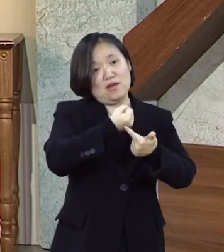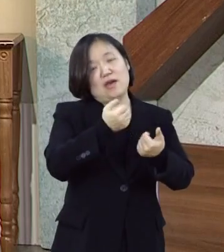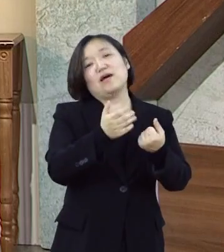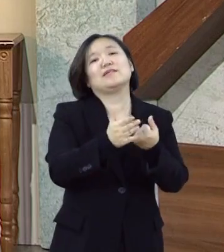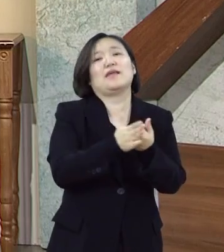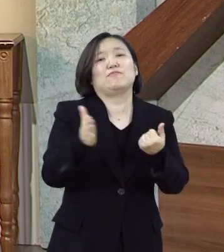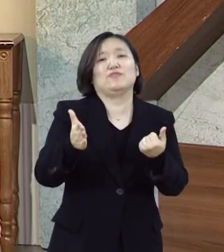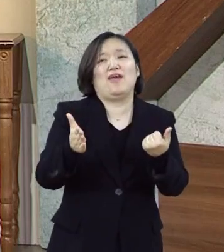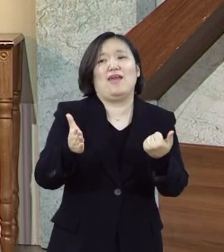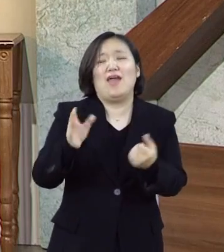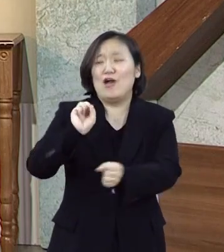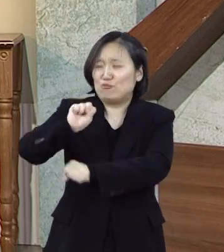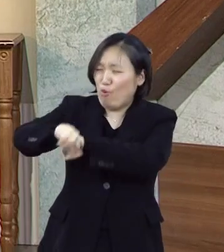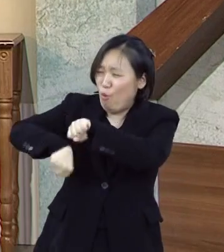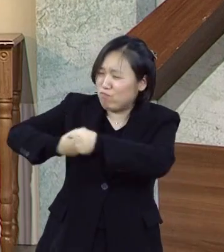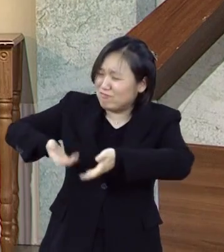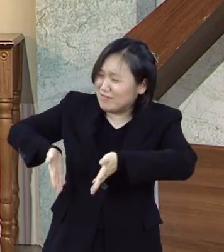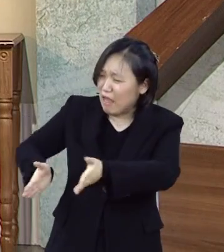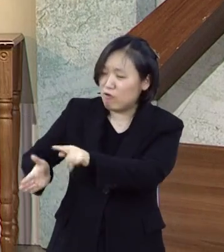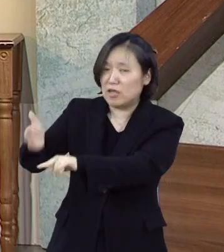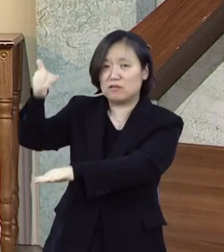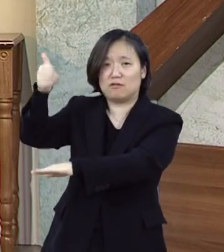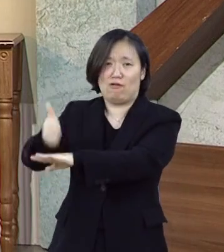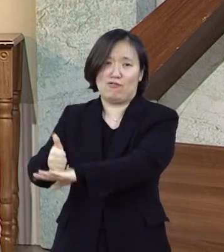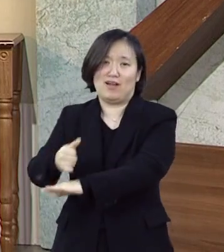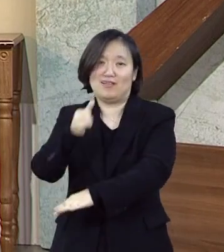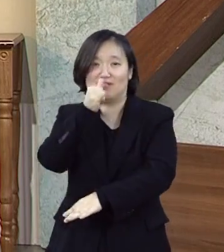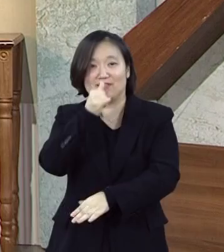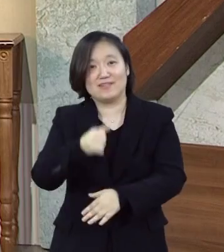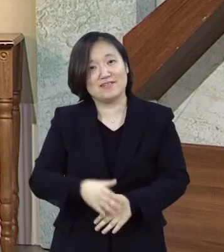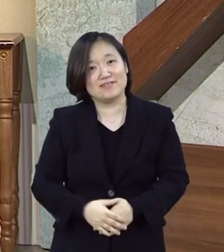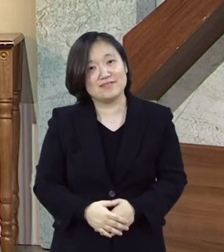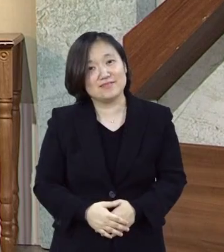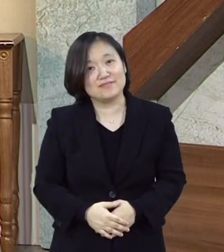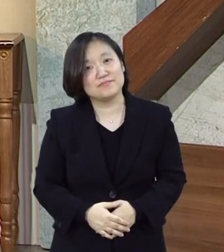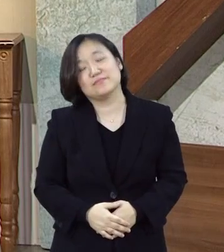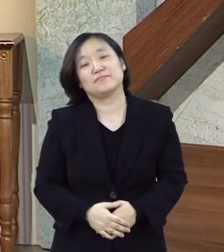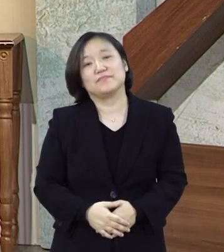이와 같은 결과가 생기게 되었다라는 것입니다.